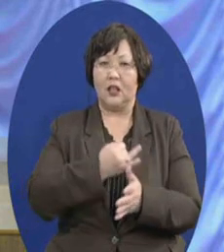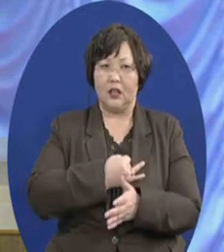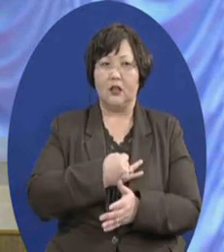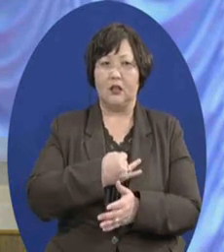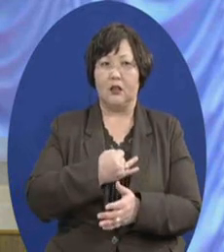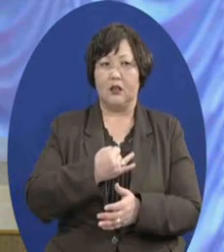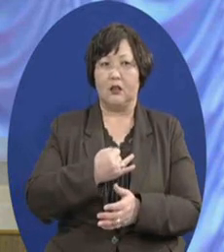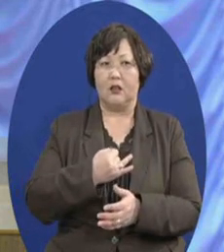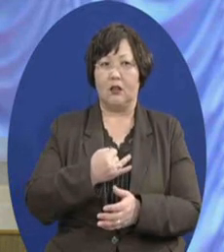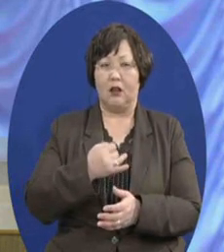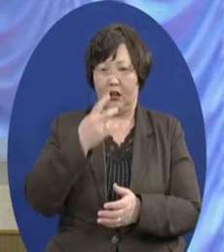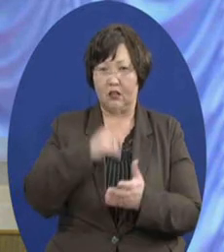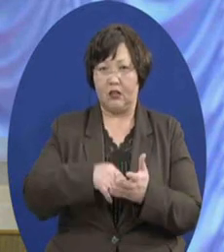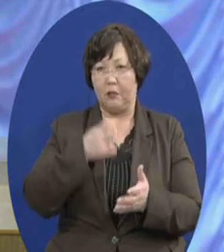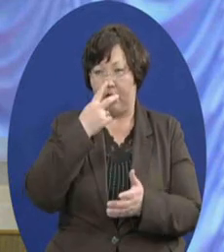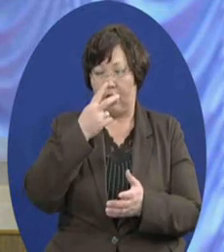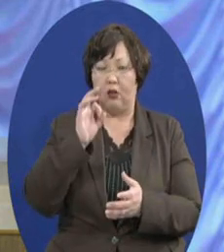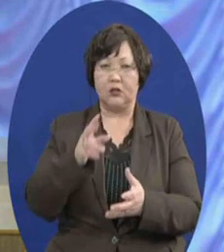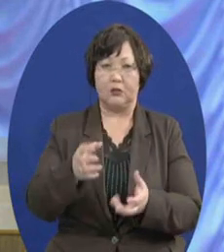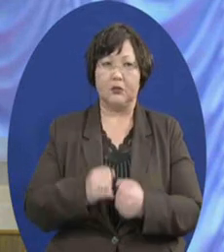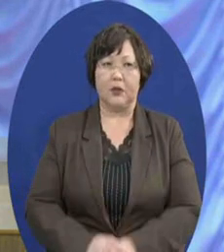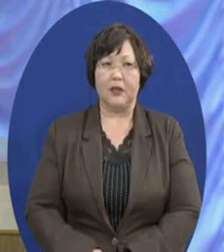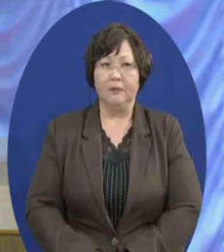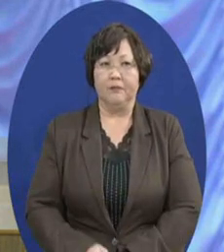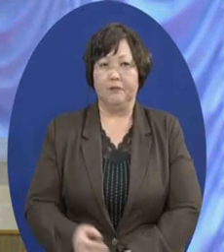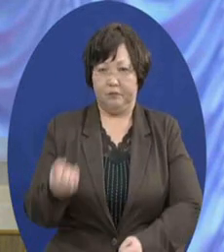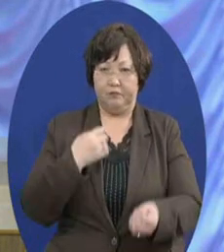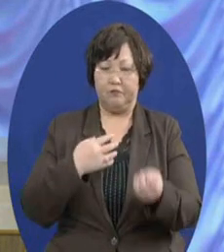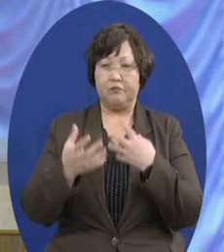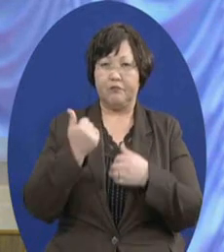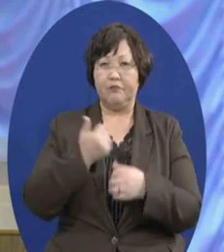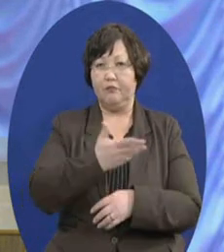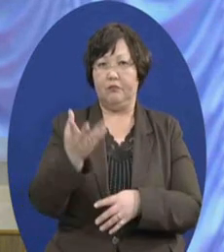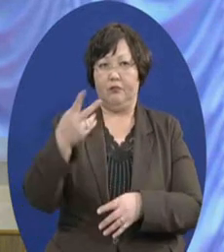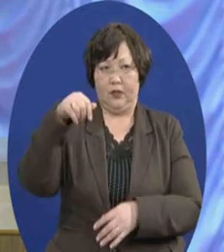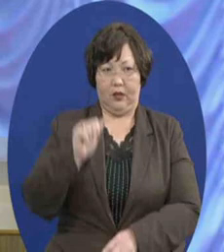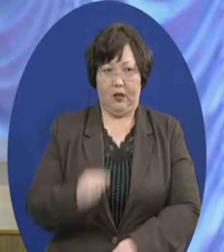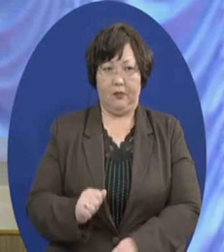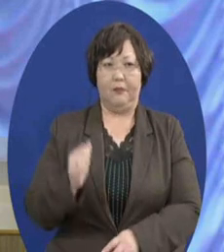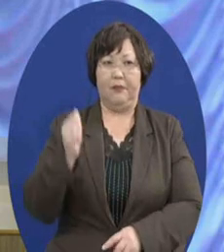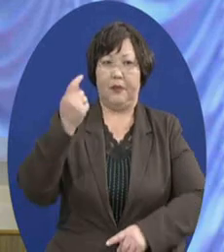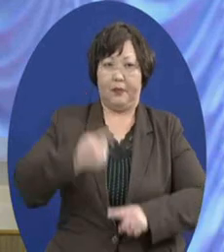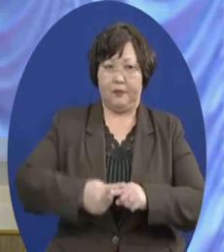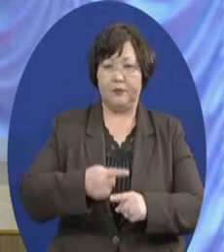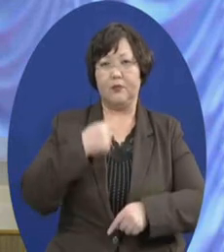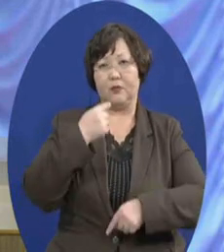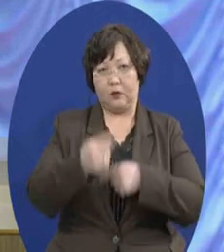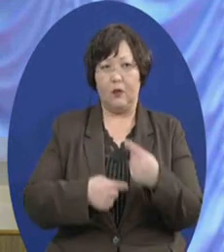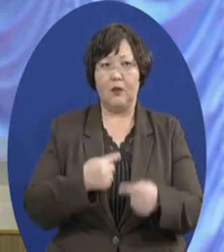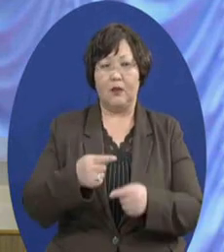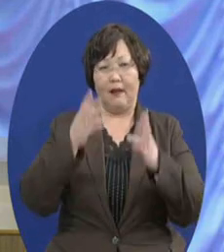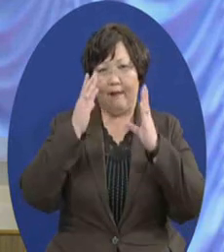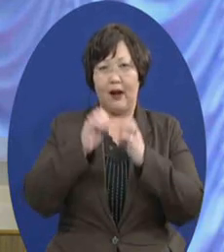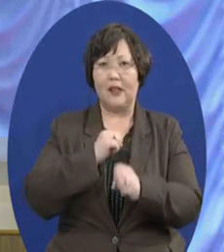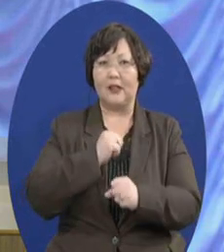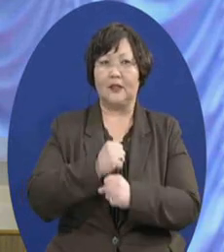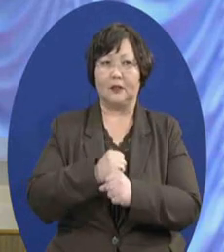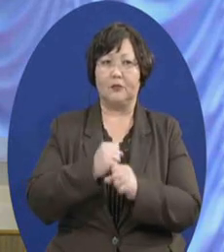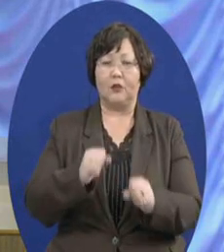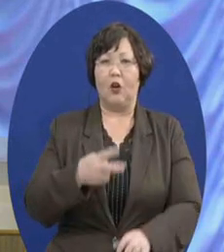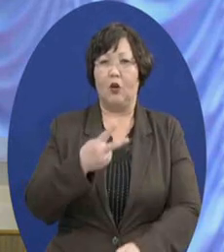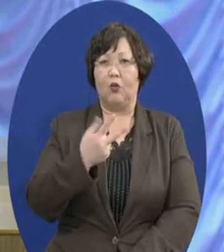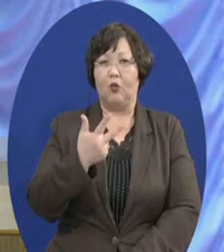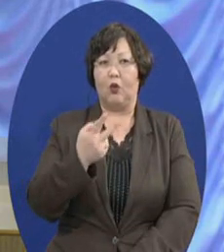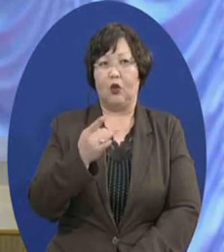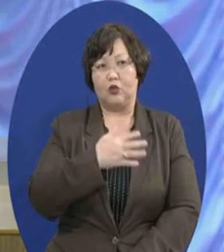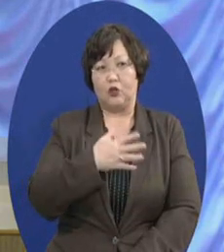итгэл үнэмшлийг таа бүхнээсээ би бас олж авлаа. Тийм болохоор таа бүгдийнхээ цалин нэмүүлэх талаар анхаарч ажилтнаа. 23